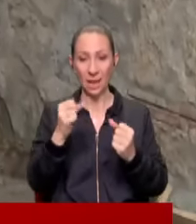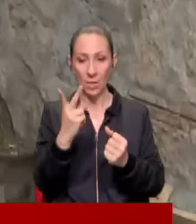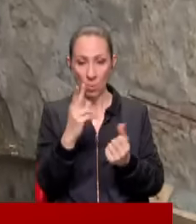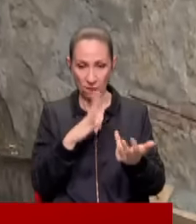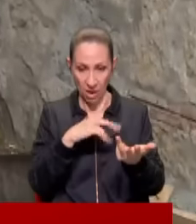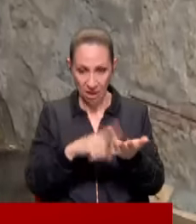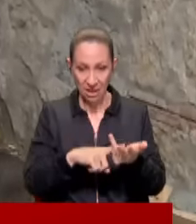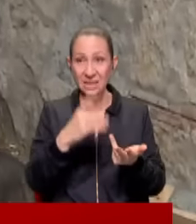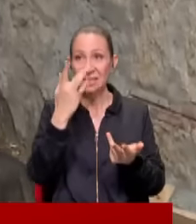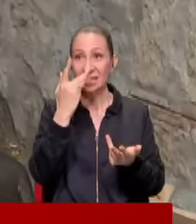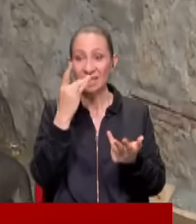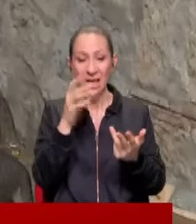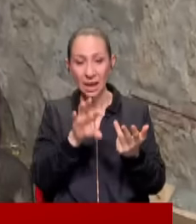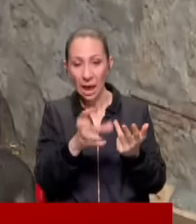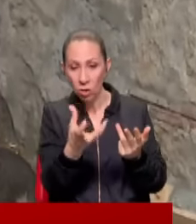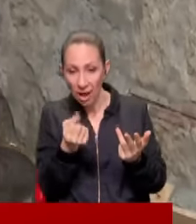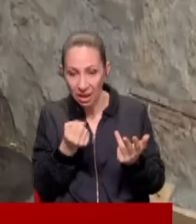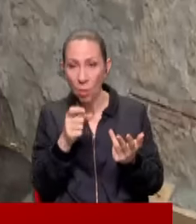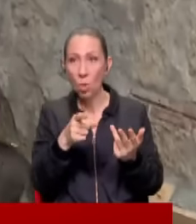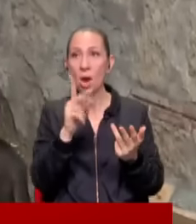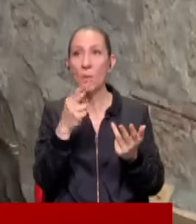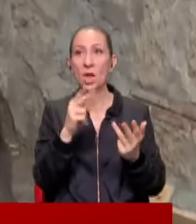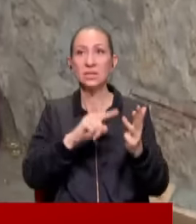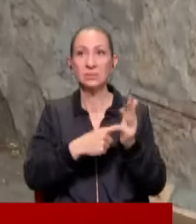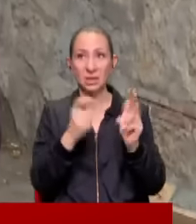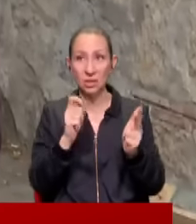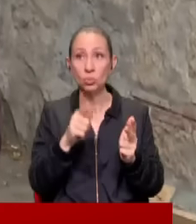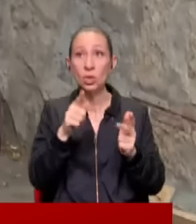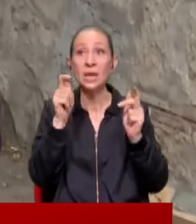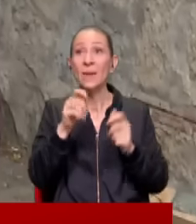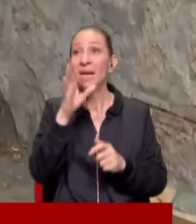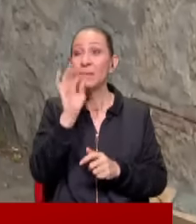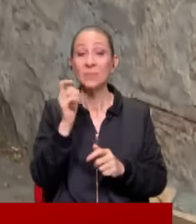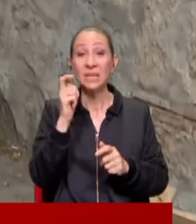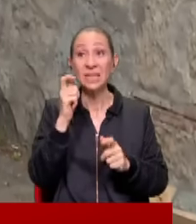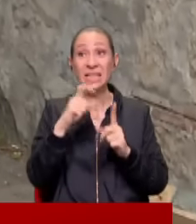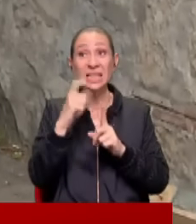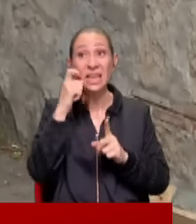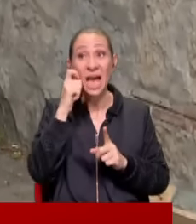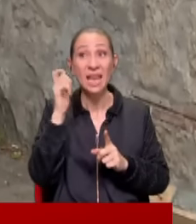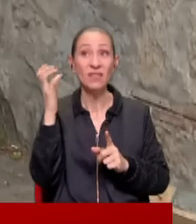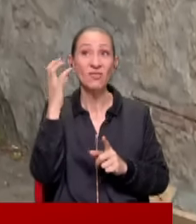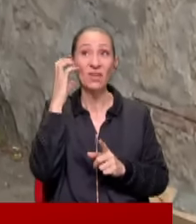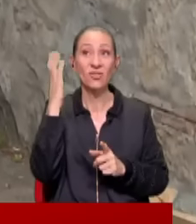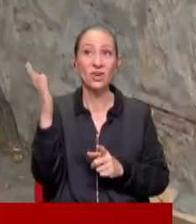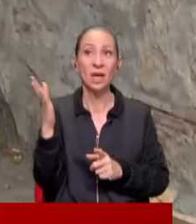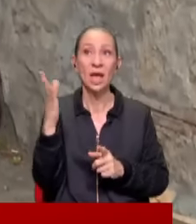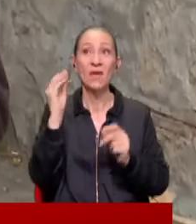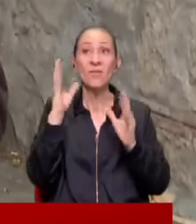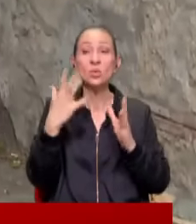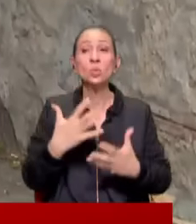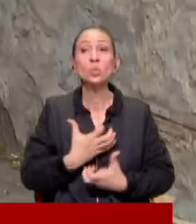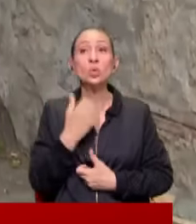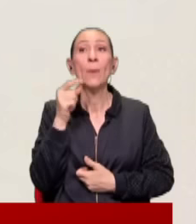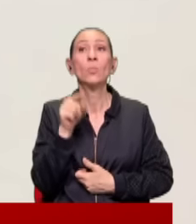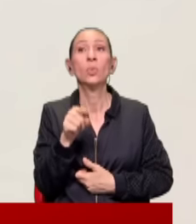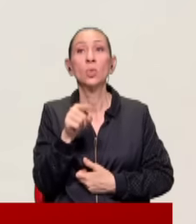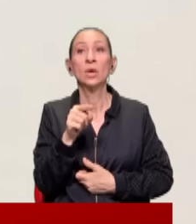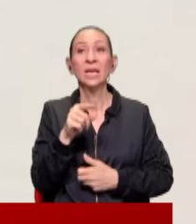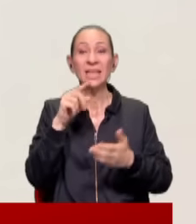var. Sahte karot aldılar. Sahte karot raporlarını ispat ettik. Bunu yapan kim? Diyanet Vakfı. Bakın en çok ağrıma giden benim